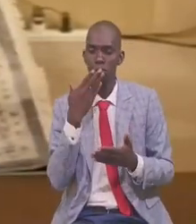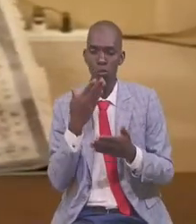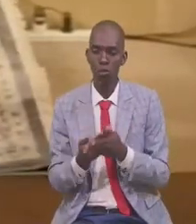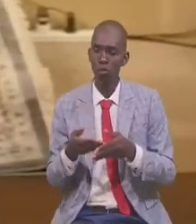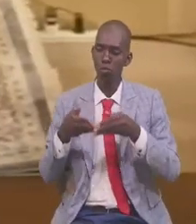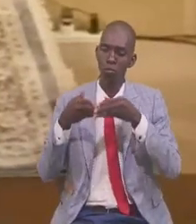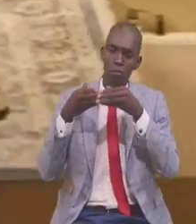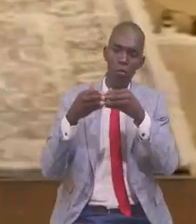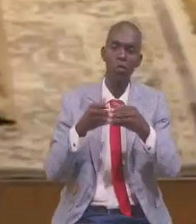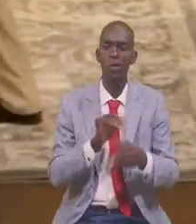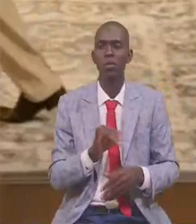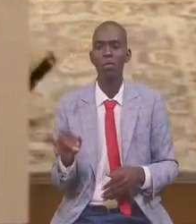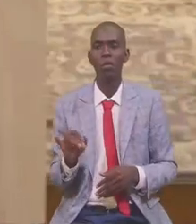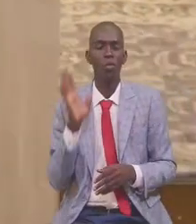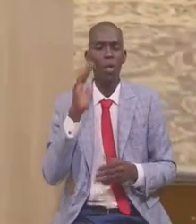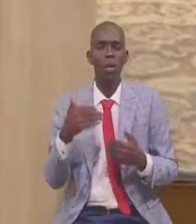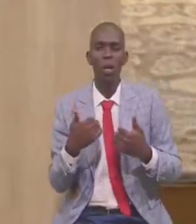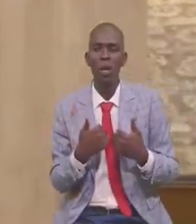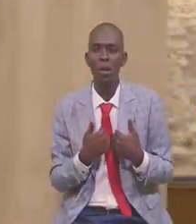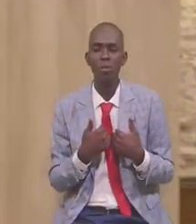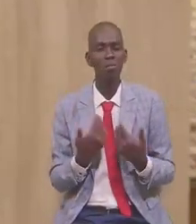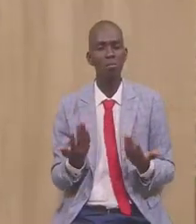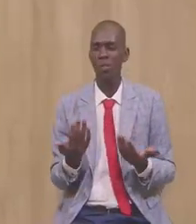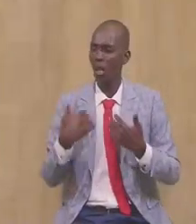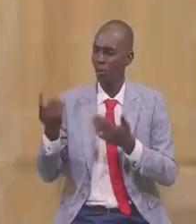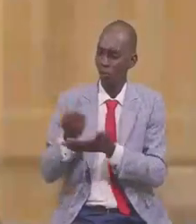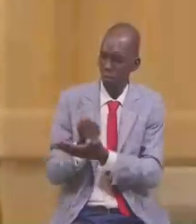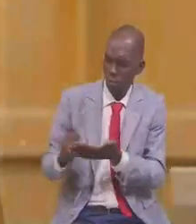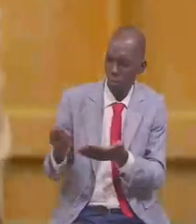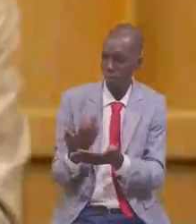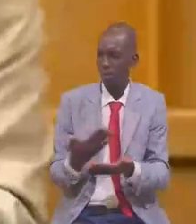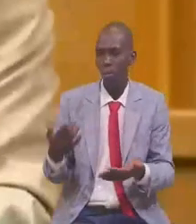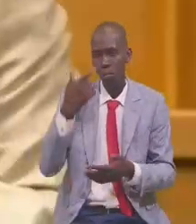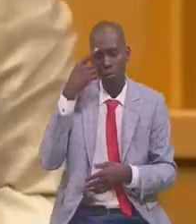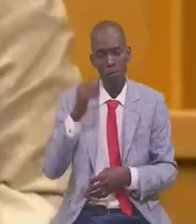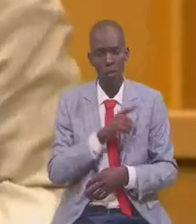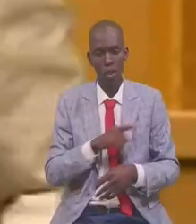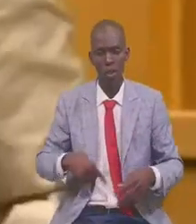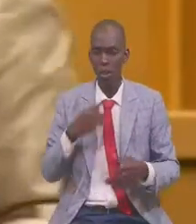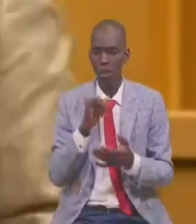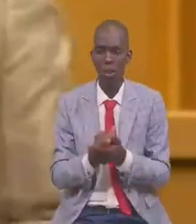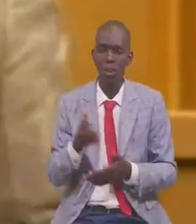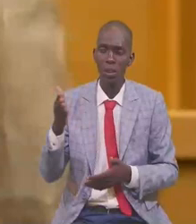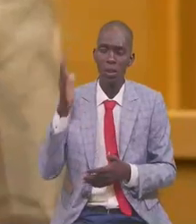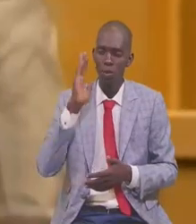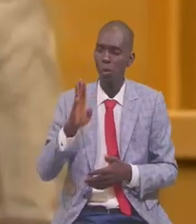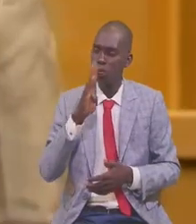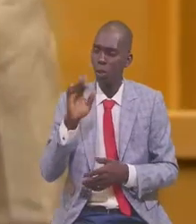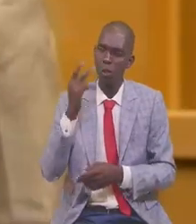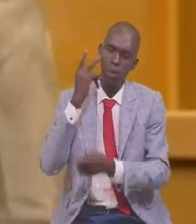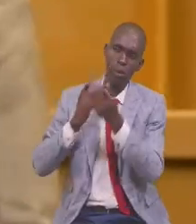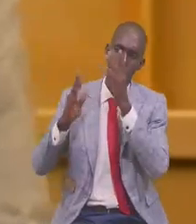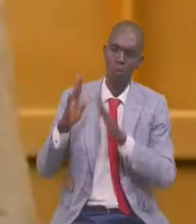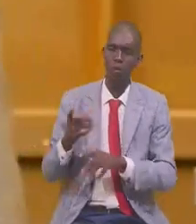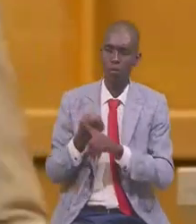un bon plan. Est-ce que tu as écrit quelque chose? Parce que Dieu m'a dit que je serai prophète à ta place. Est-ce que tu as noté toutes